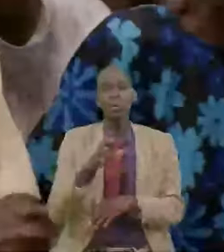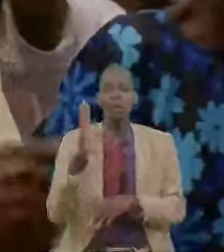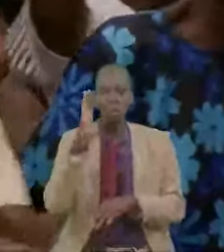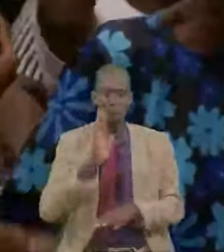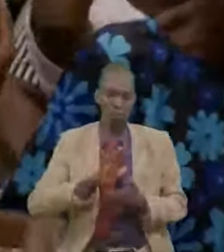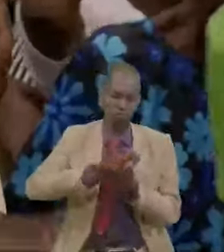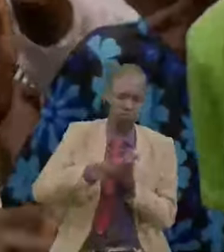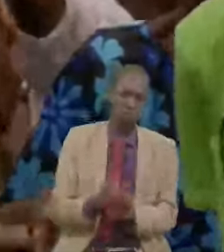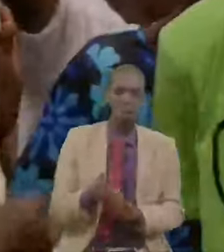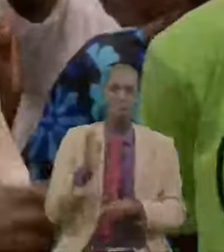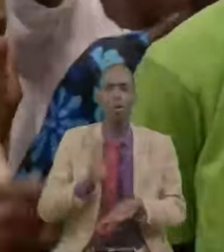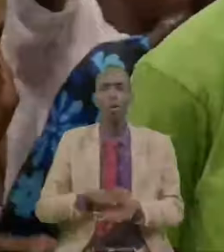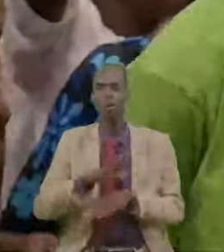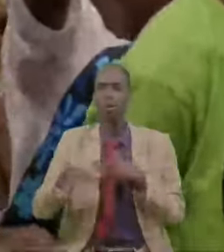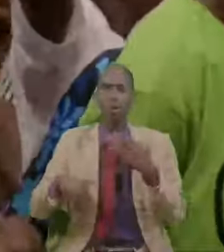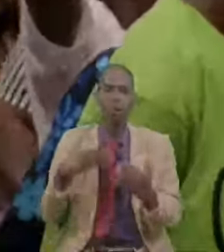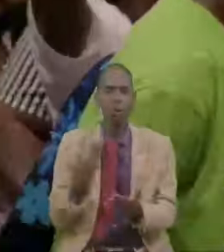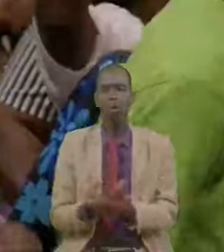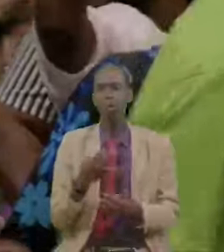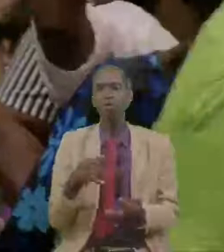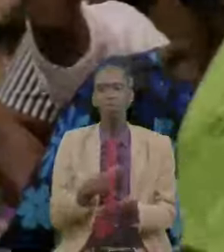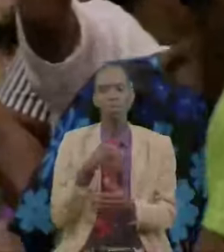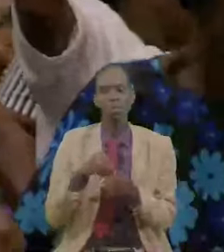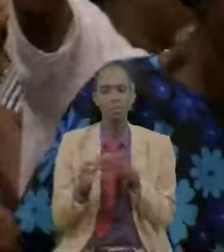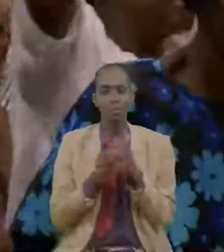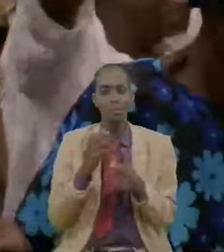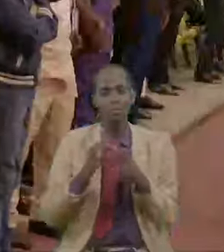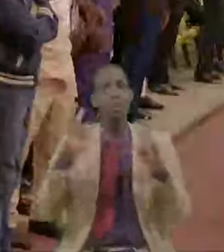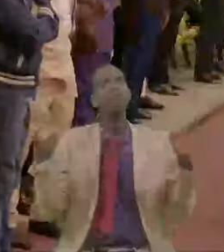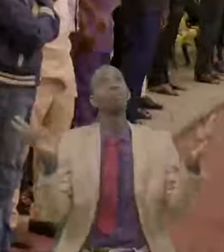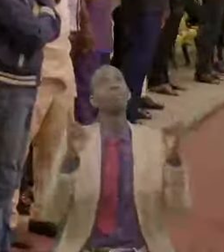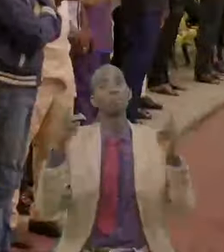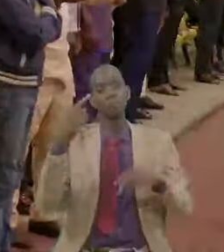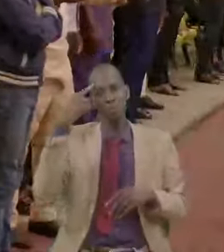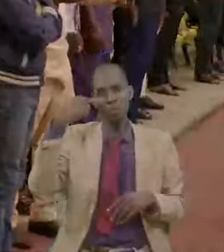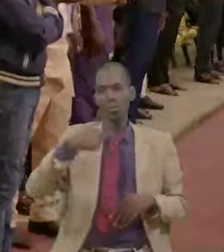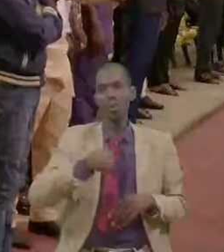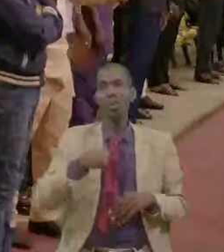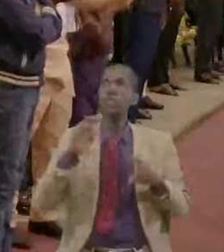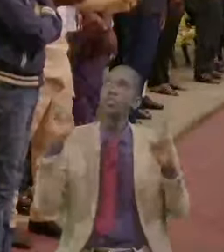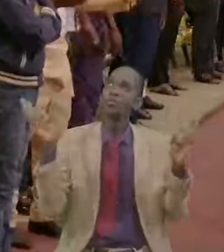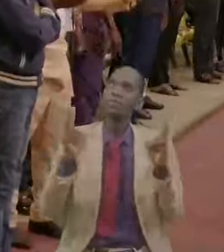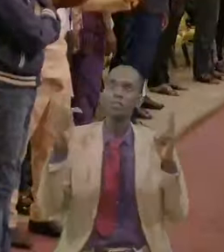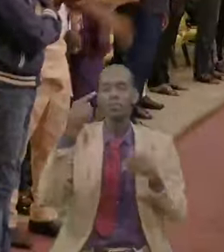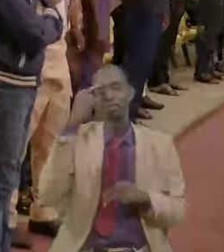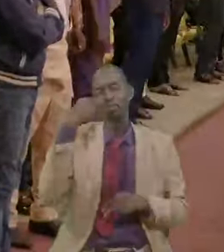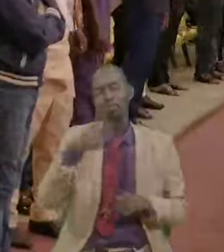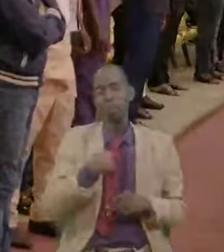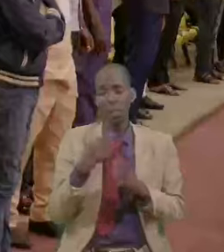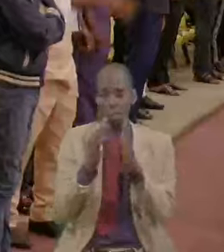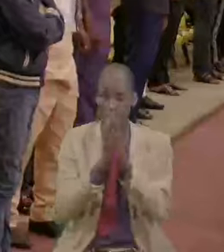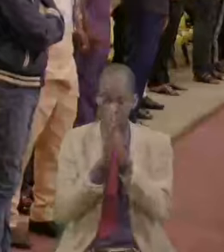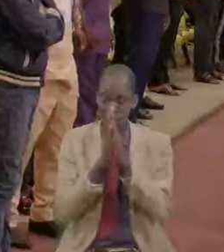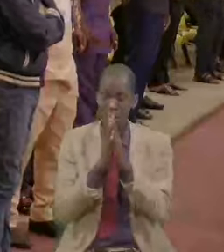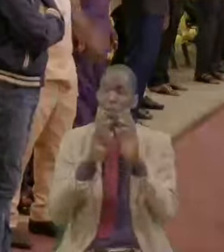eux. Vous allez les piétiner. La victoire pour moi. La victoire pour moi. La victoire pour